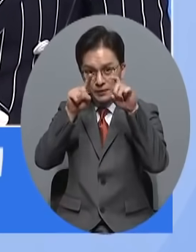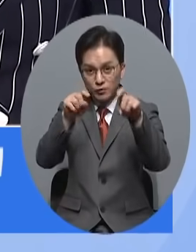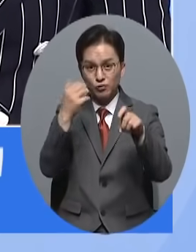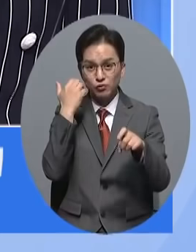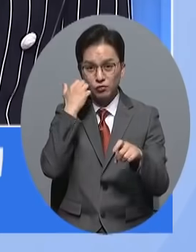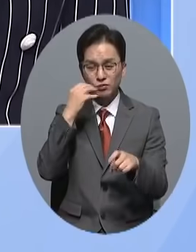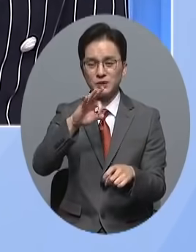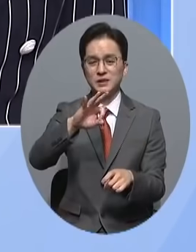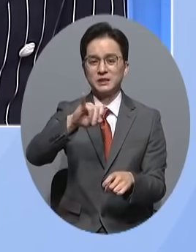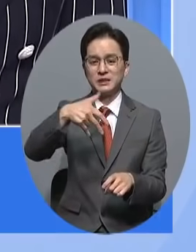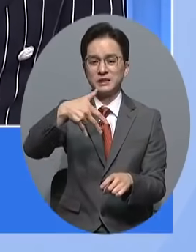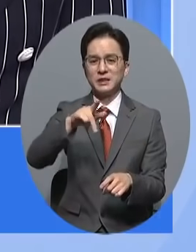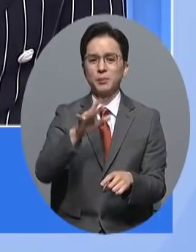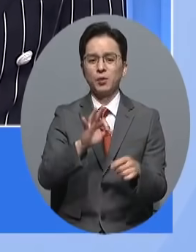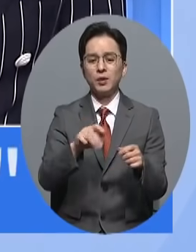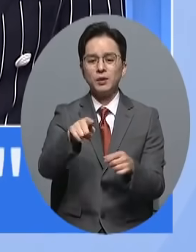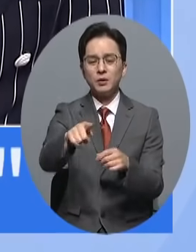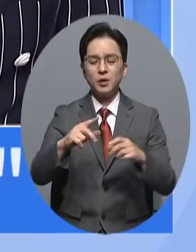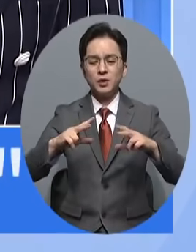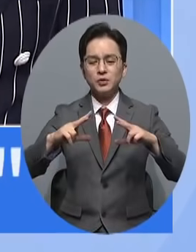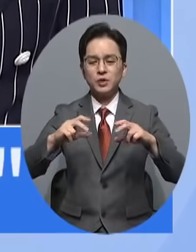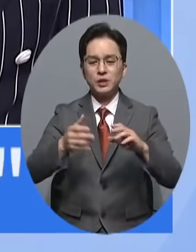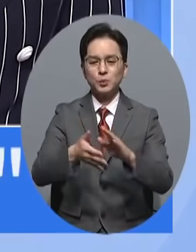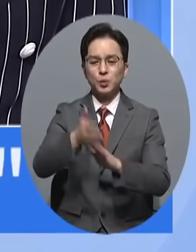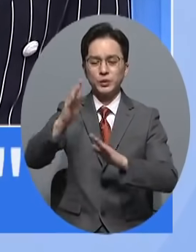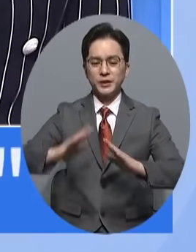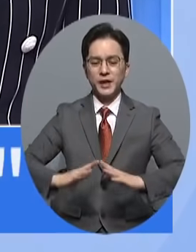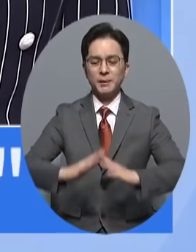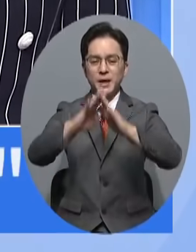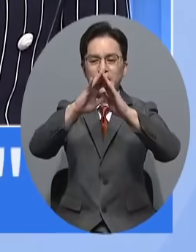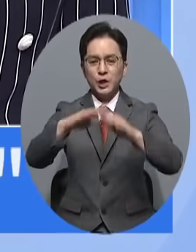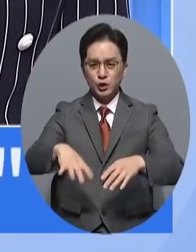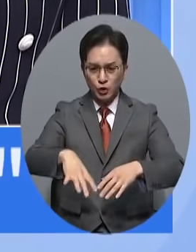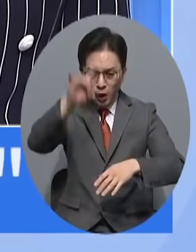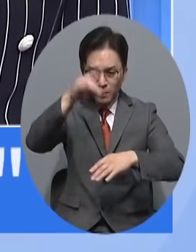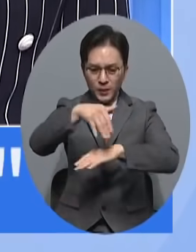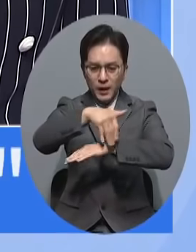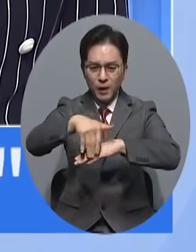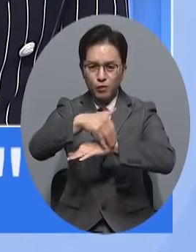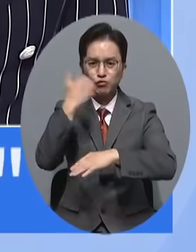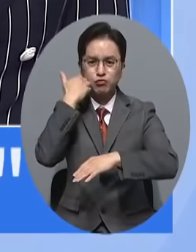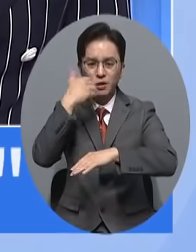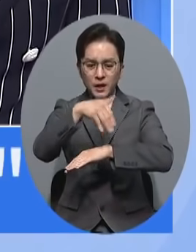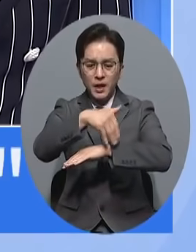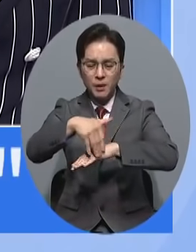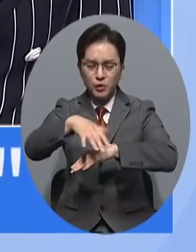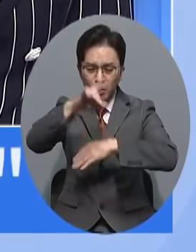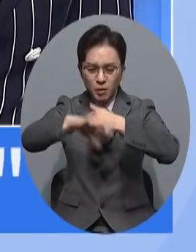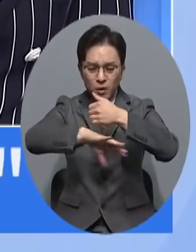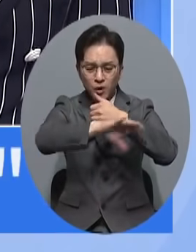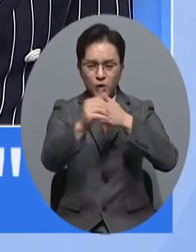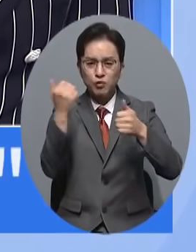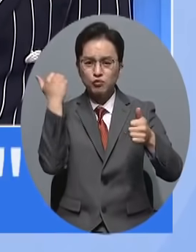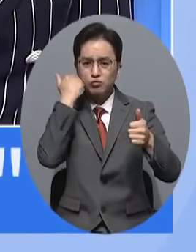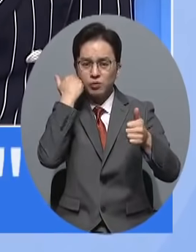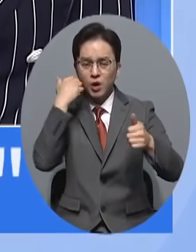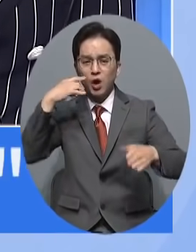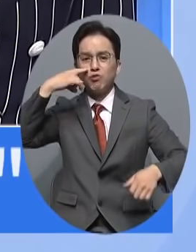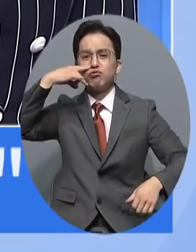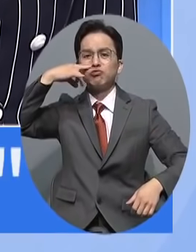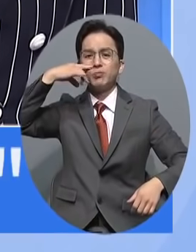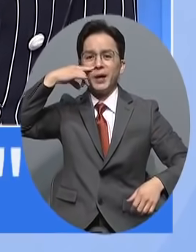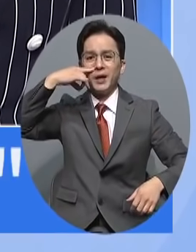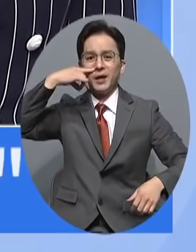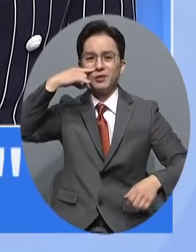또 보내고 있는데 이런 상황에서 추미애 후보의 저런 얘기들이 결국은 저는 굉장히 어떤 선거 연대에 대한 정략적 표현으로밖에 어떤